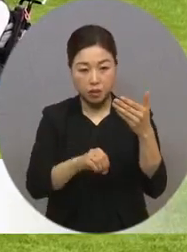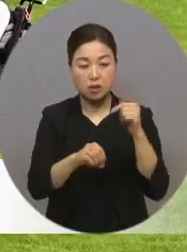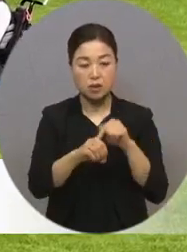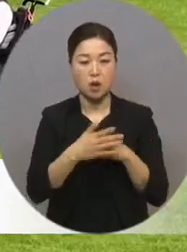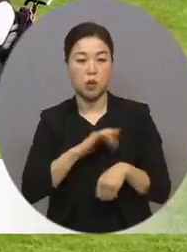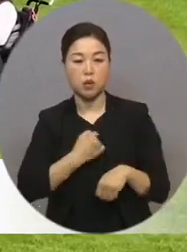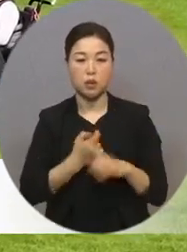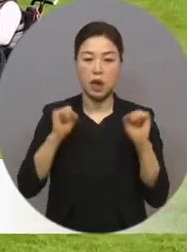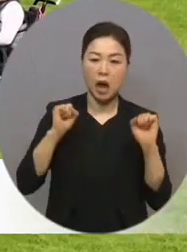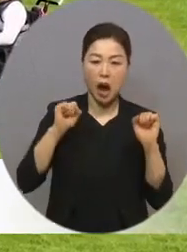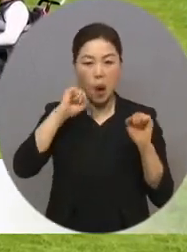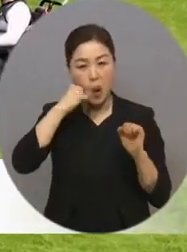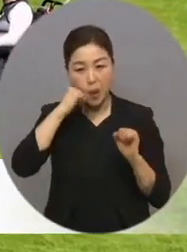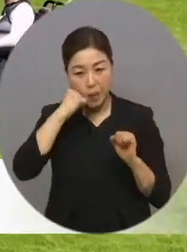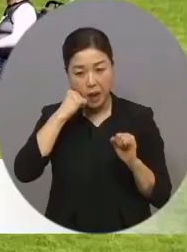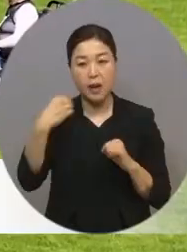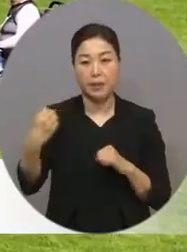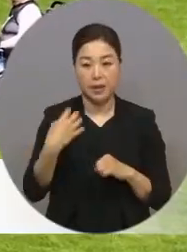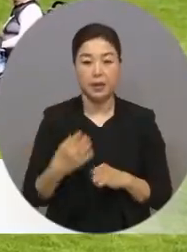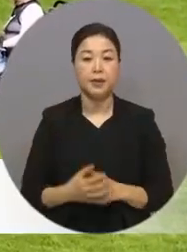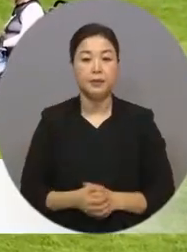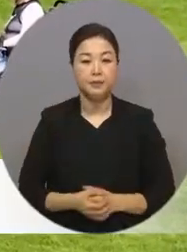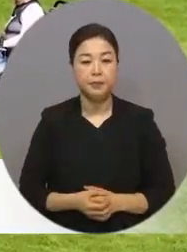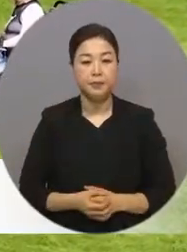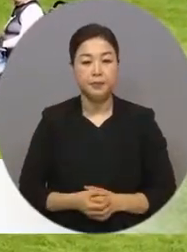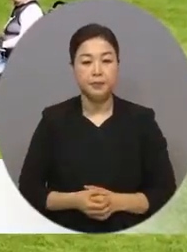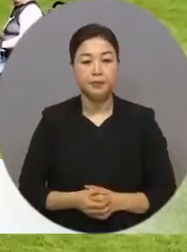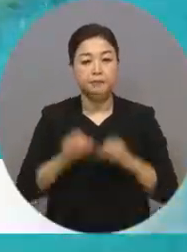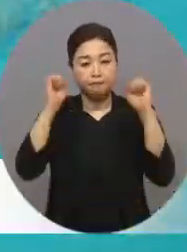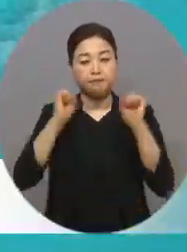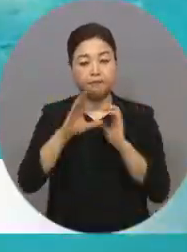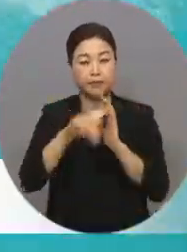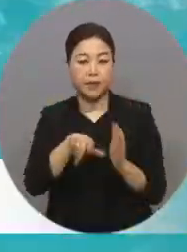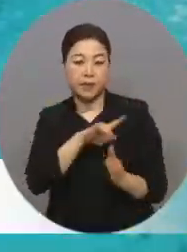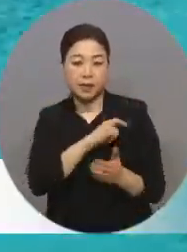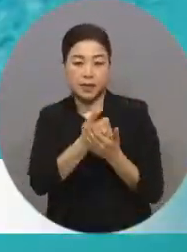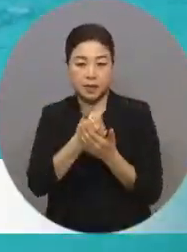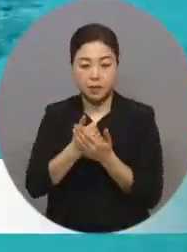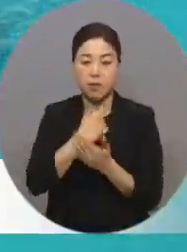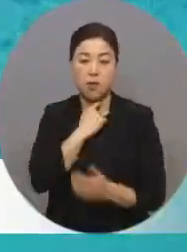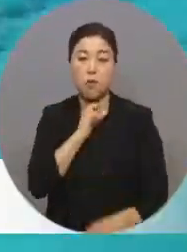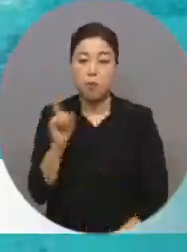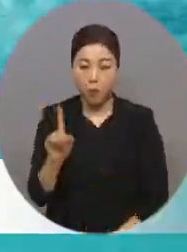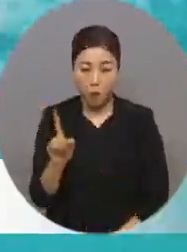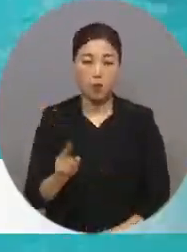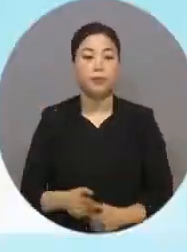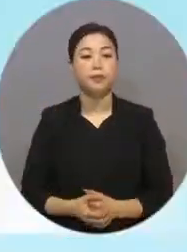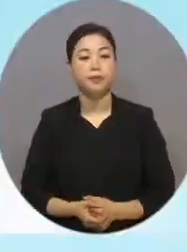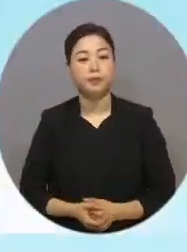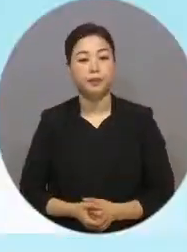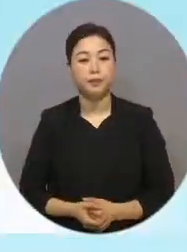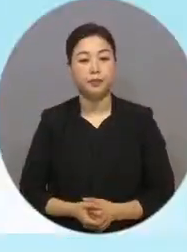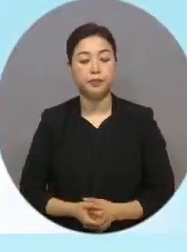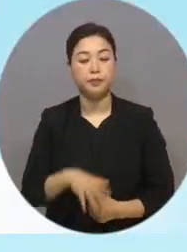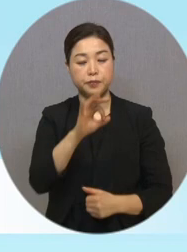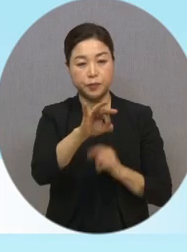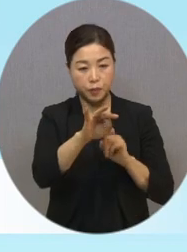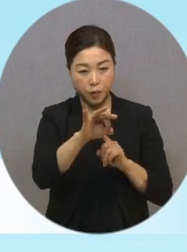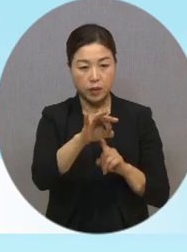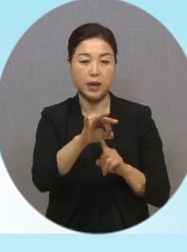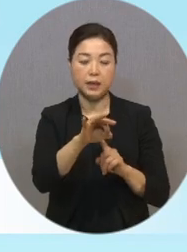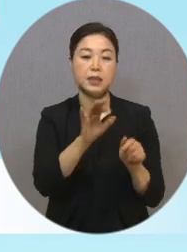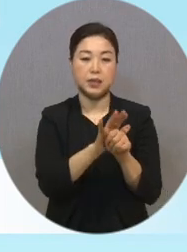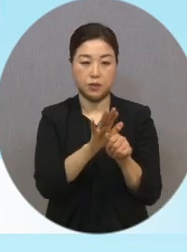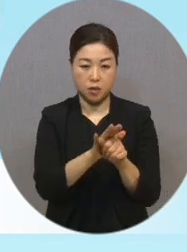운동하기 어려워서 답했습니다 평소 운동할 때 가장 지원받고 싶은 사항에 대해서는 비용 지원이